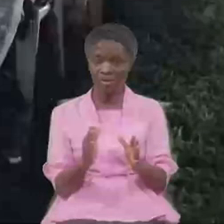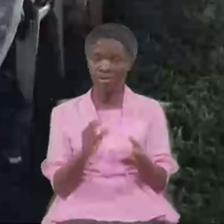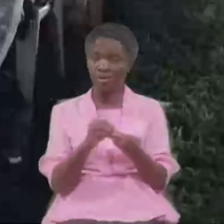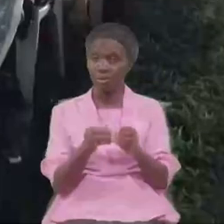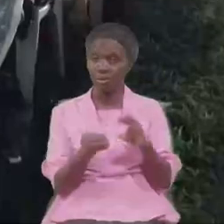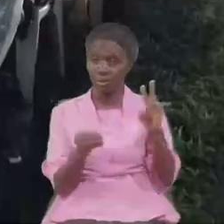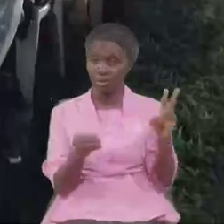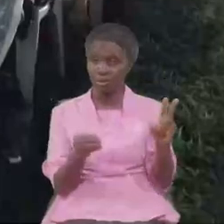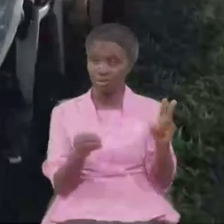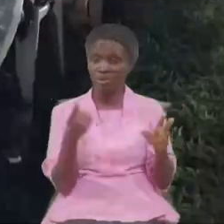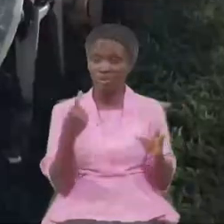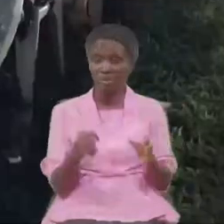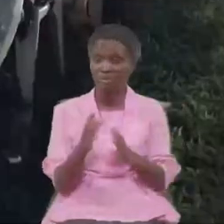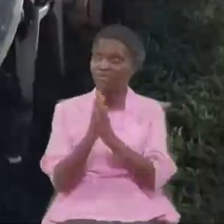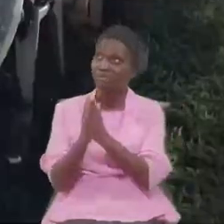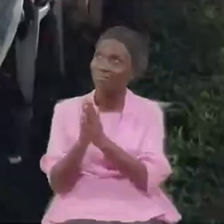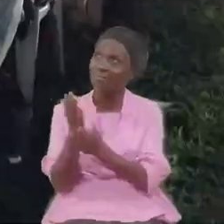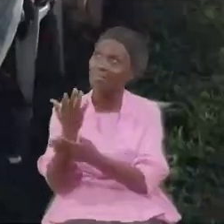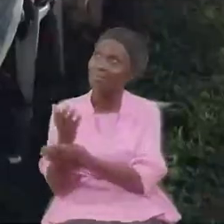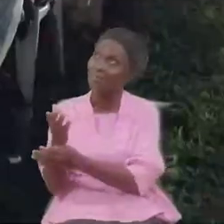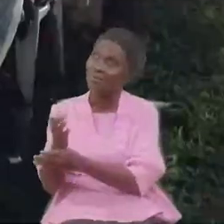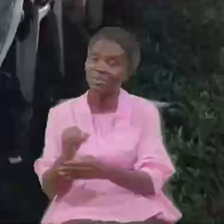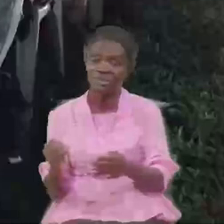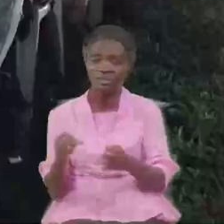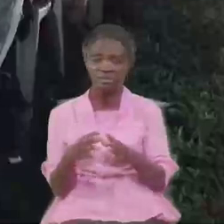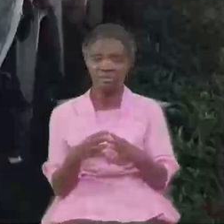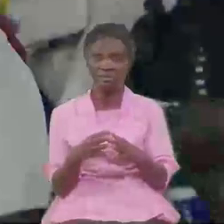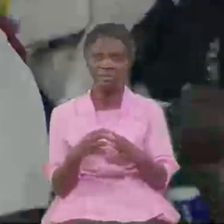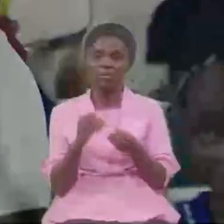Numéro 2, le suppliant.